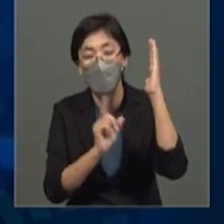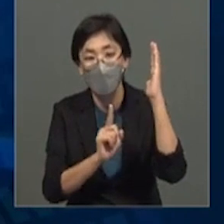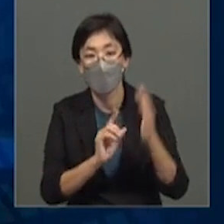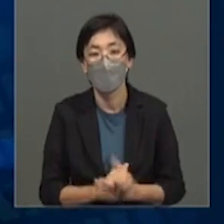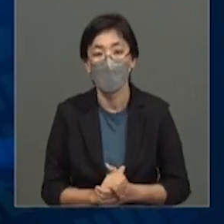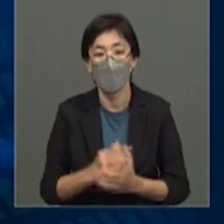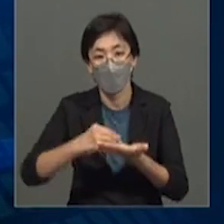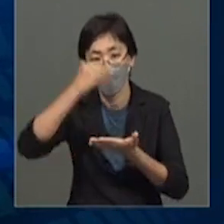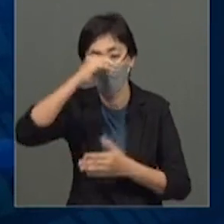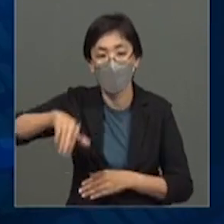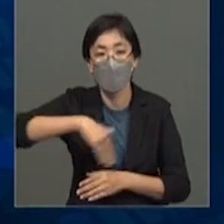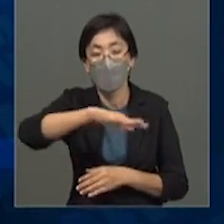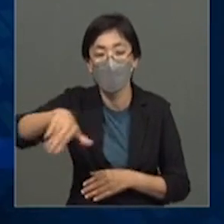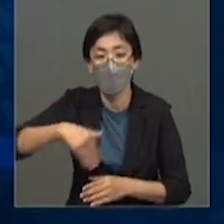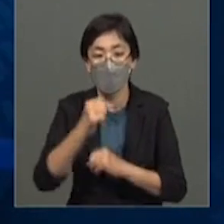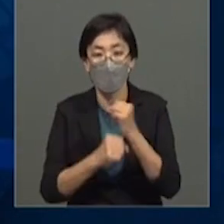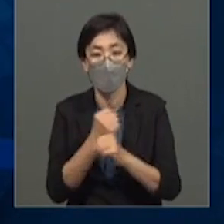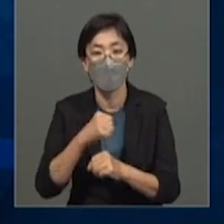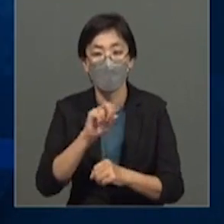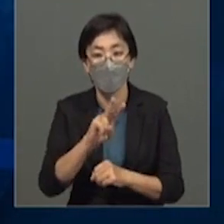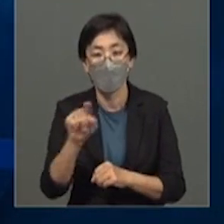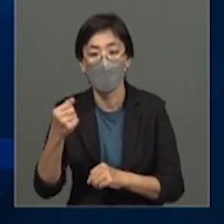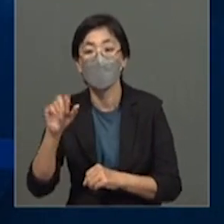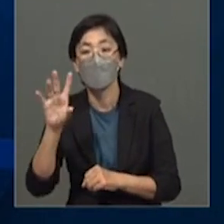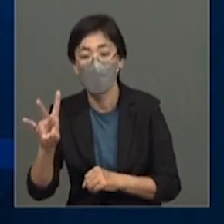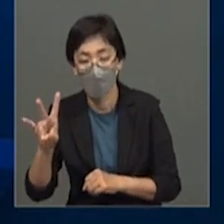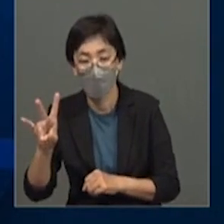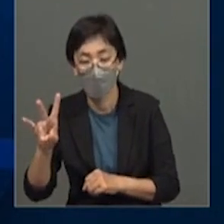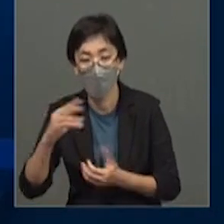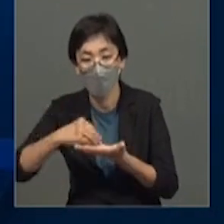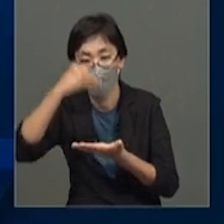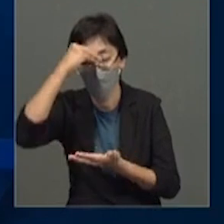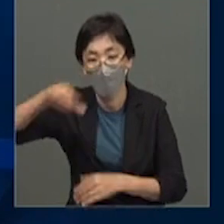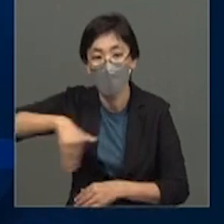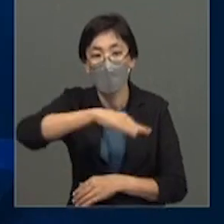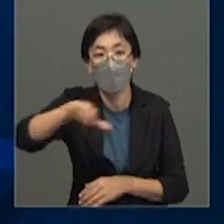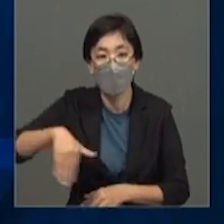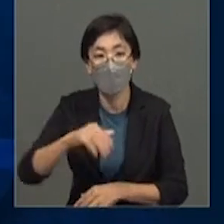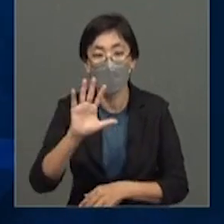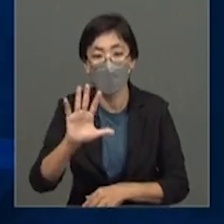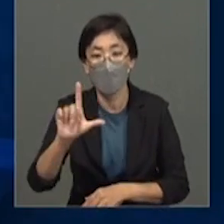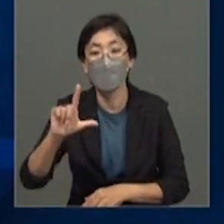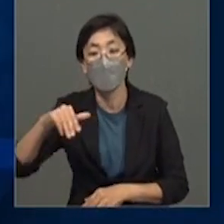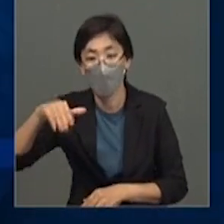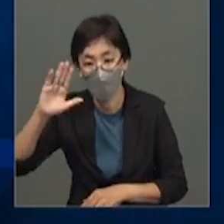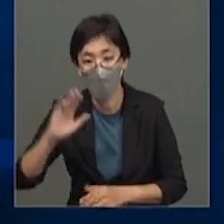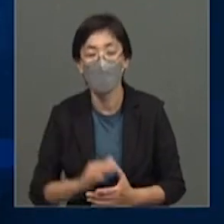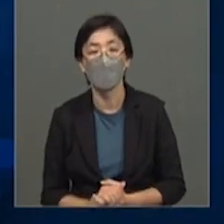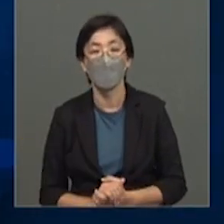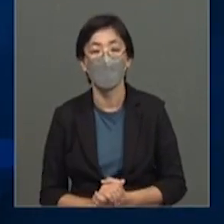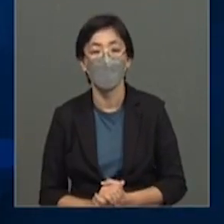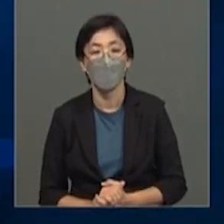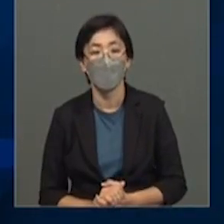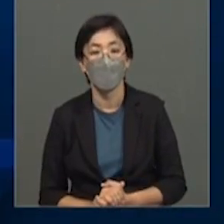เรียนทั้งหมดนะคะที่อายุ12ถึง17ปีนะคะมีทั้งหมด5ล้านกว่าคนแล้ว